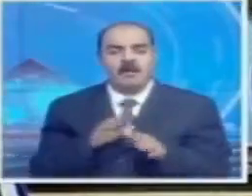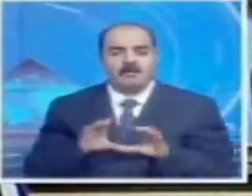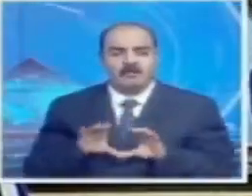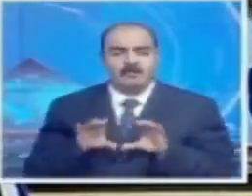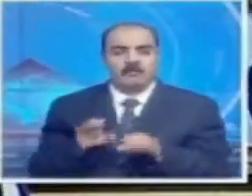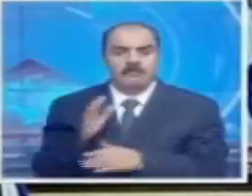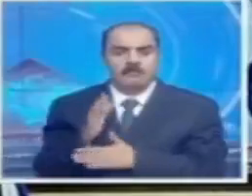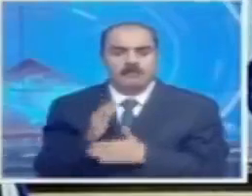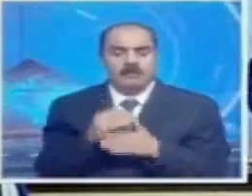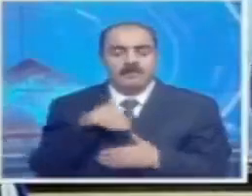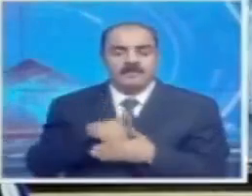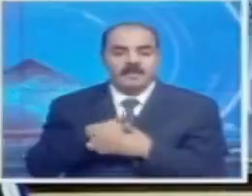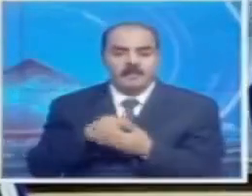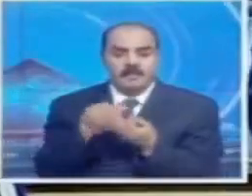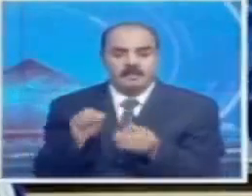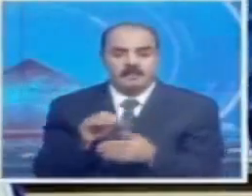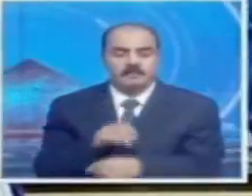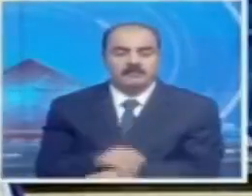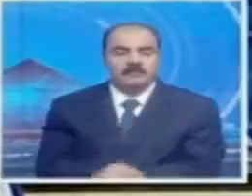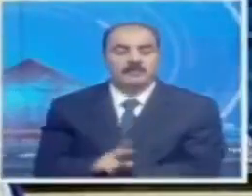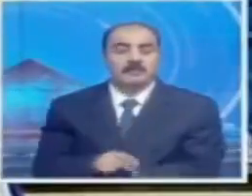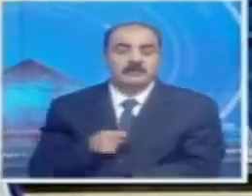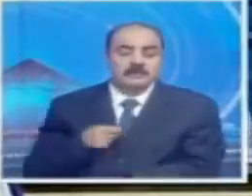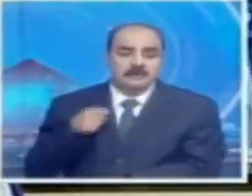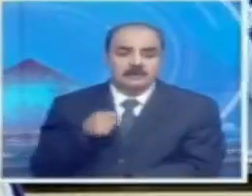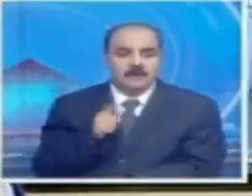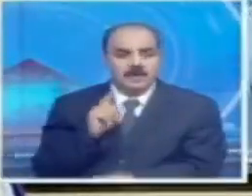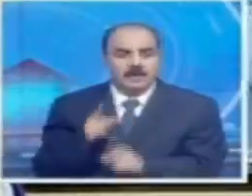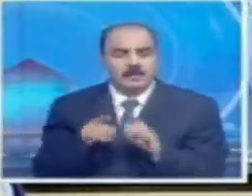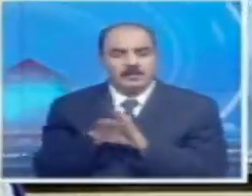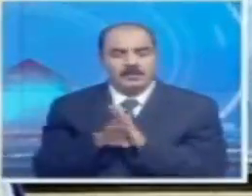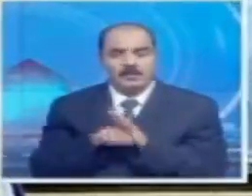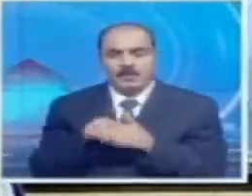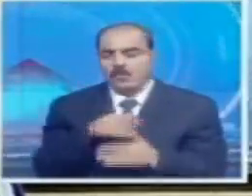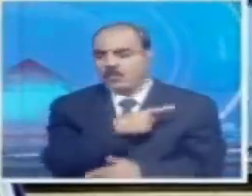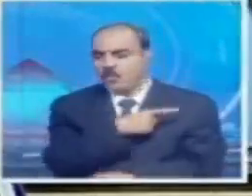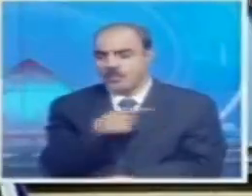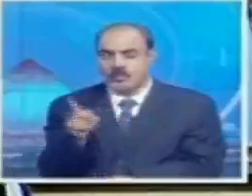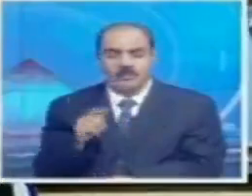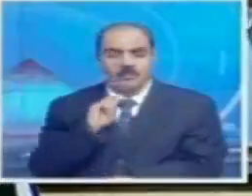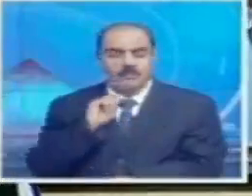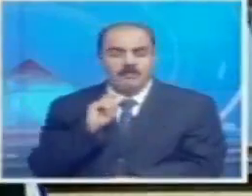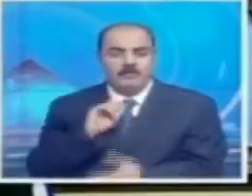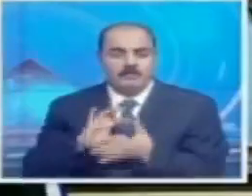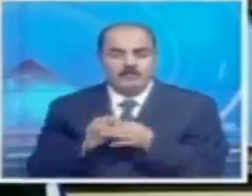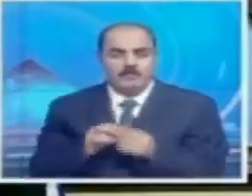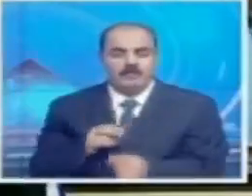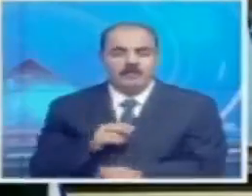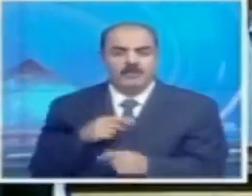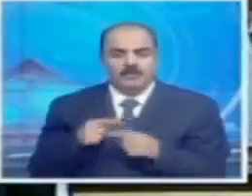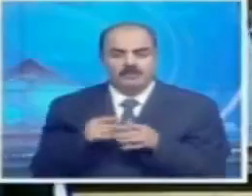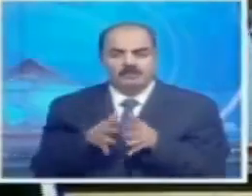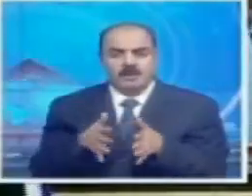تحتية للتأمين الصحي الشامل، مضيفا أنه تم تطبيق نظام التأمين الصحي الشامل بمحافظة بورسعيد وجاري